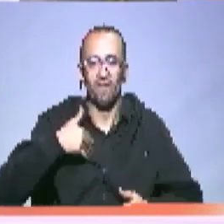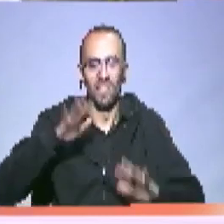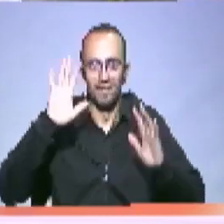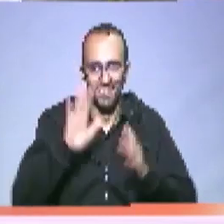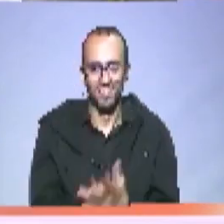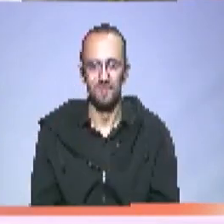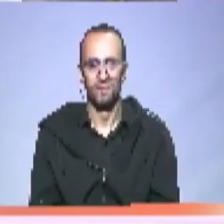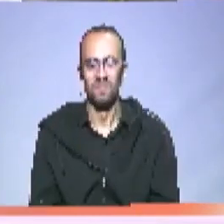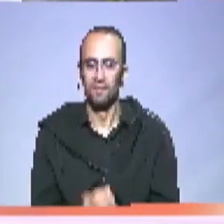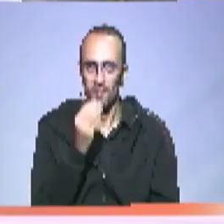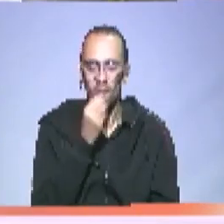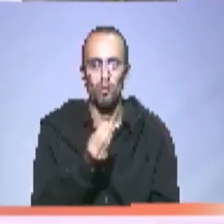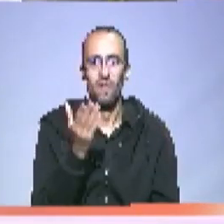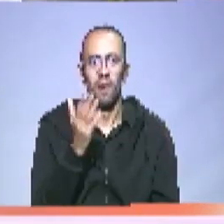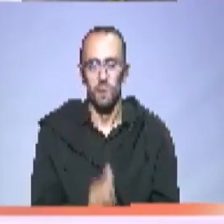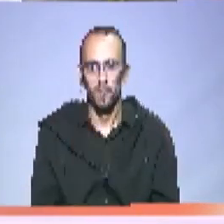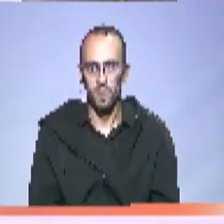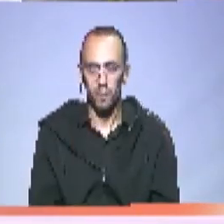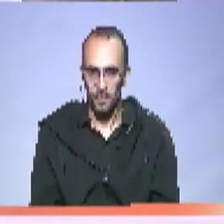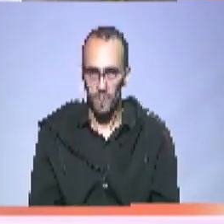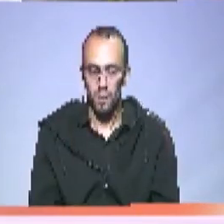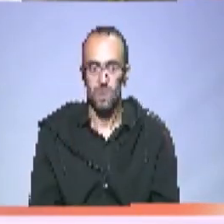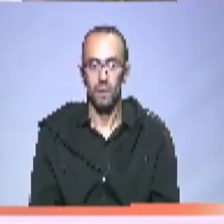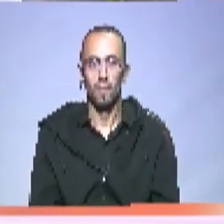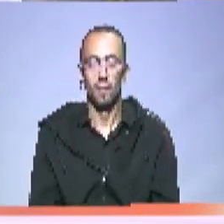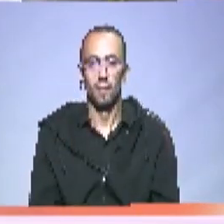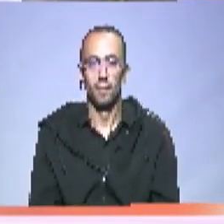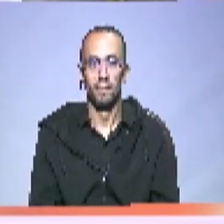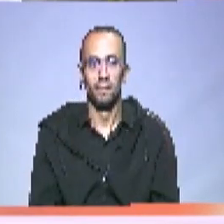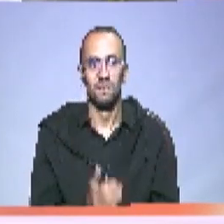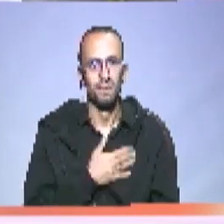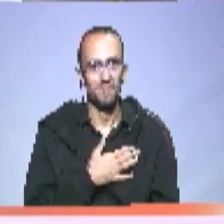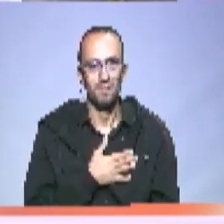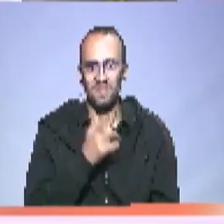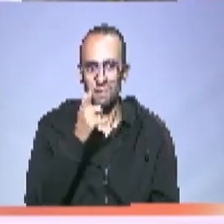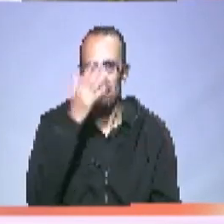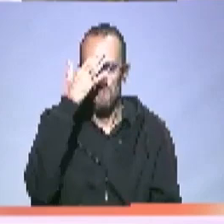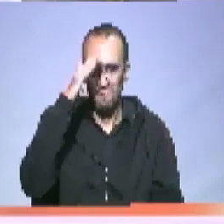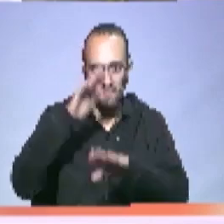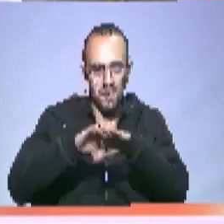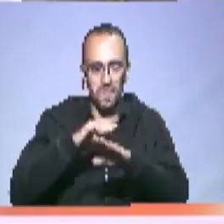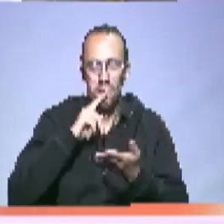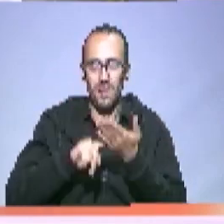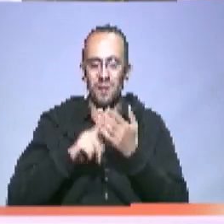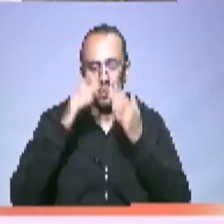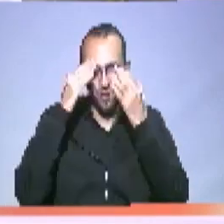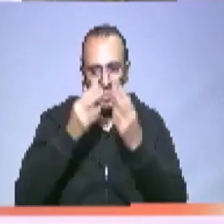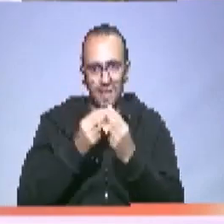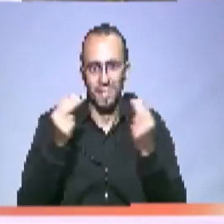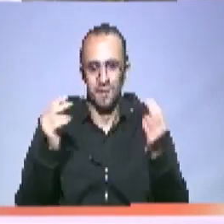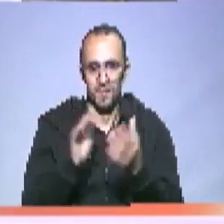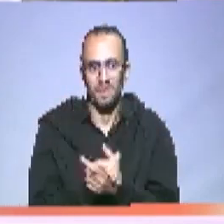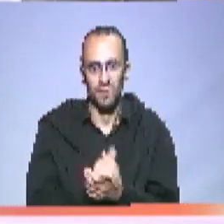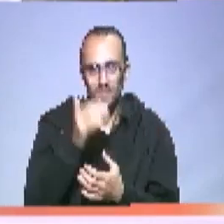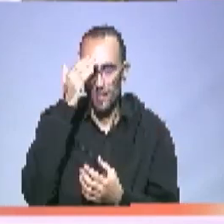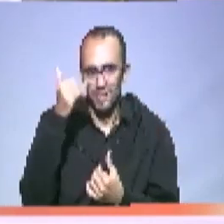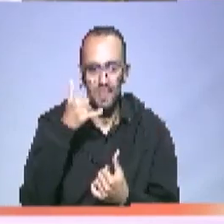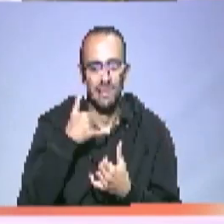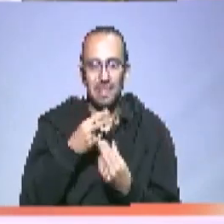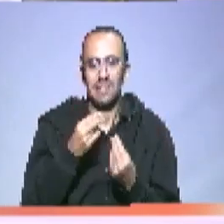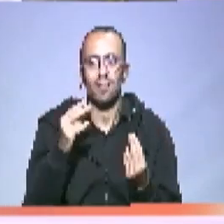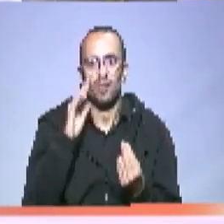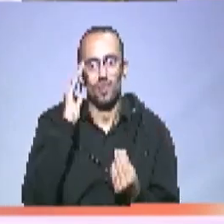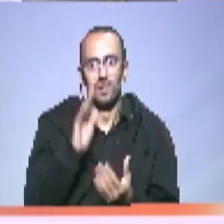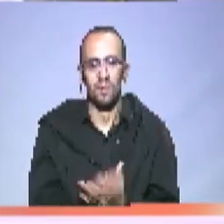ربنا يخليكي بألف هنا وشفا. ميرسي لحضرتك وربنا يبارك كل اللي تعمله. ميرسي خالص، شكرا. ميرسي على اتصالك. ميرسي خالص